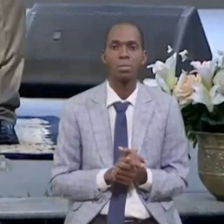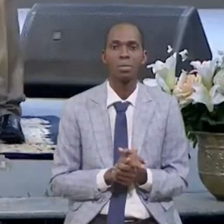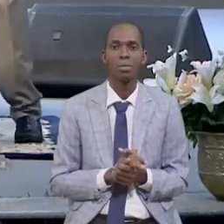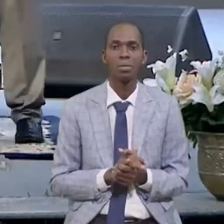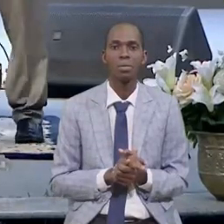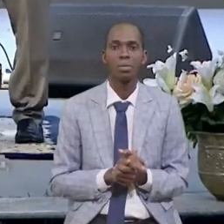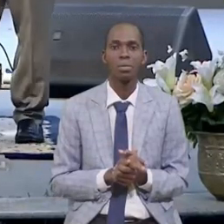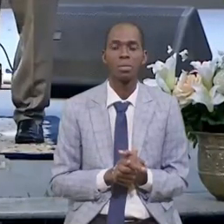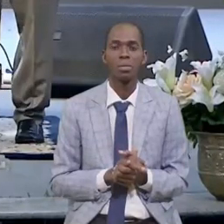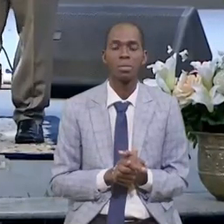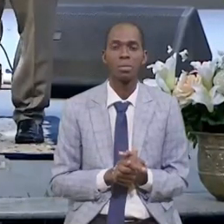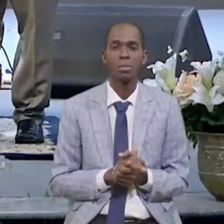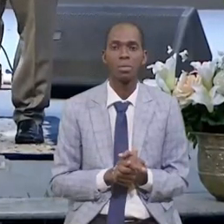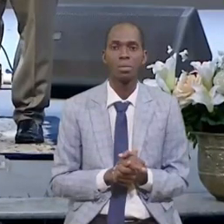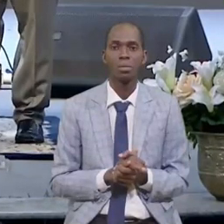au service des saints.